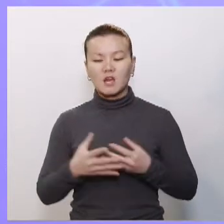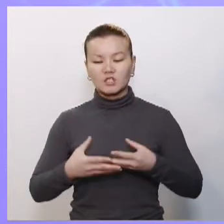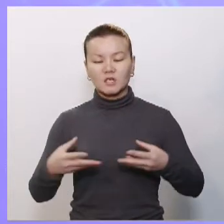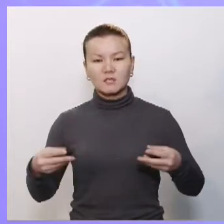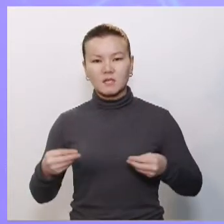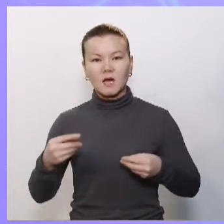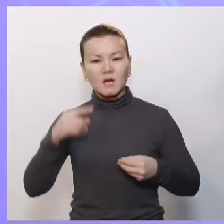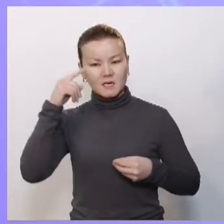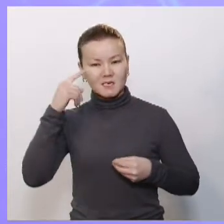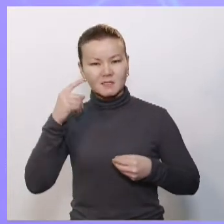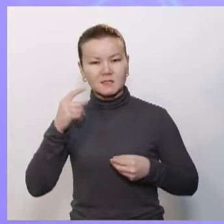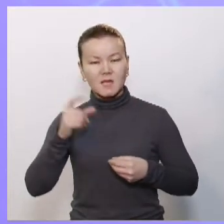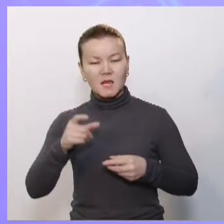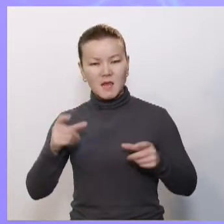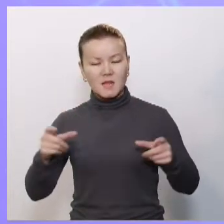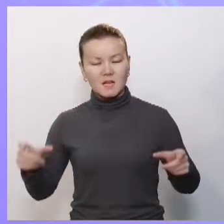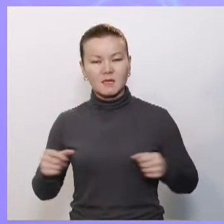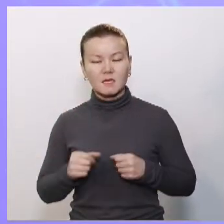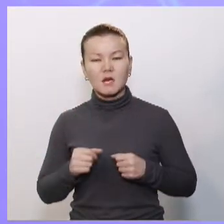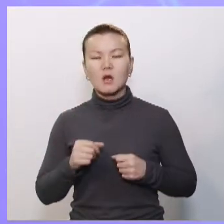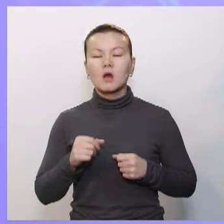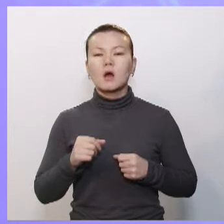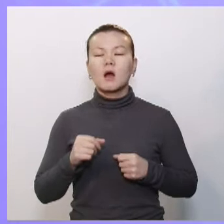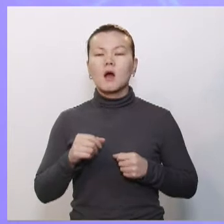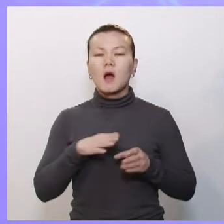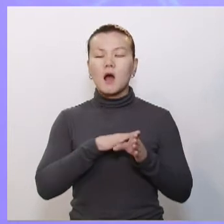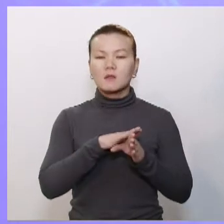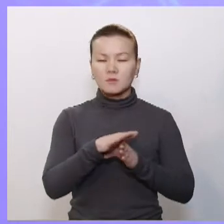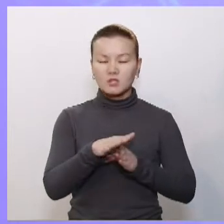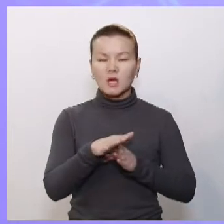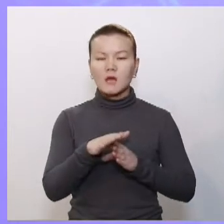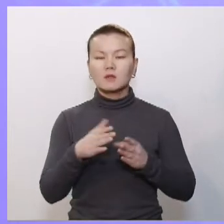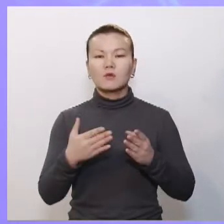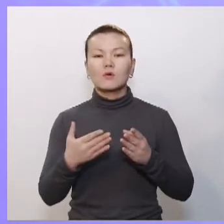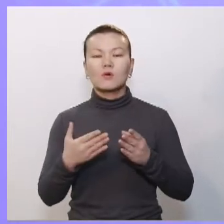Жазында кыргыз эли Ноорус майрамын майрамдайт.